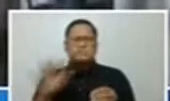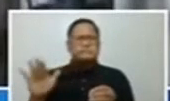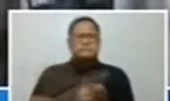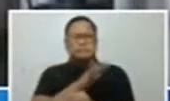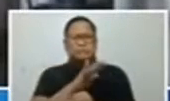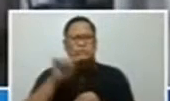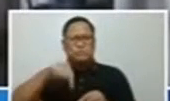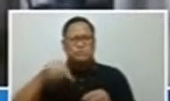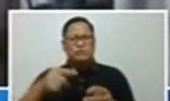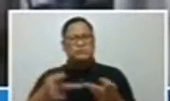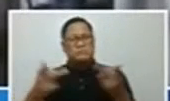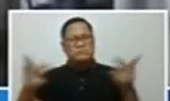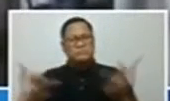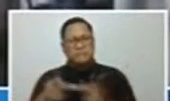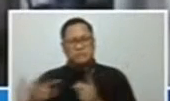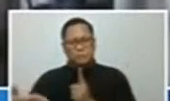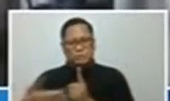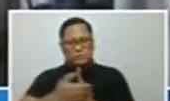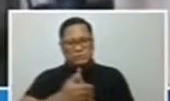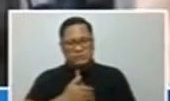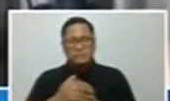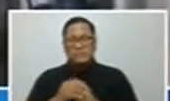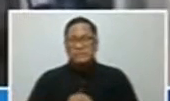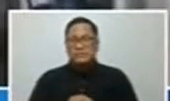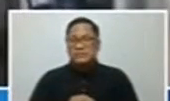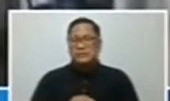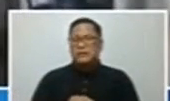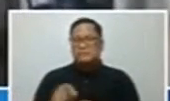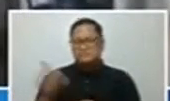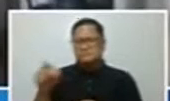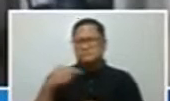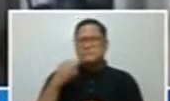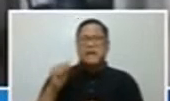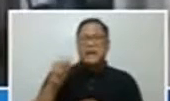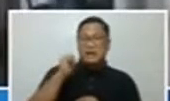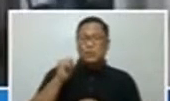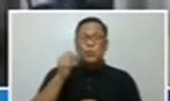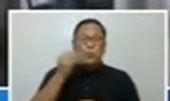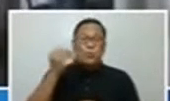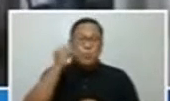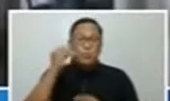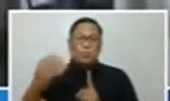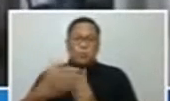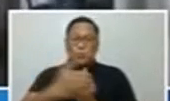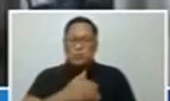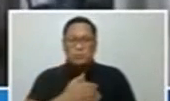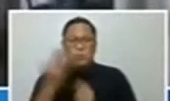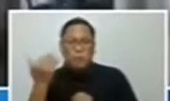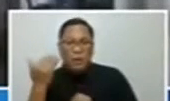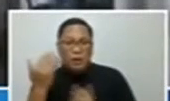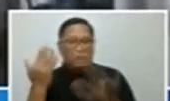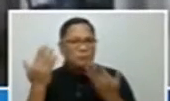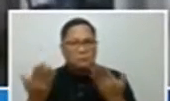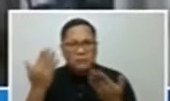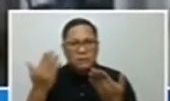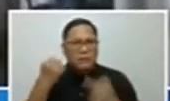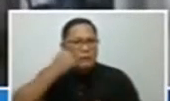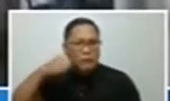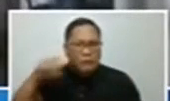nakadulog doon ay i-disinfect muna nila. And then we will organize this transport